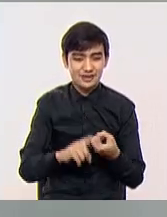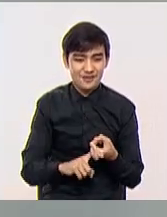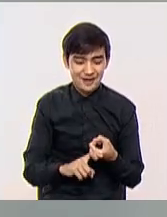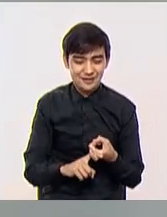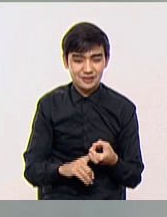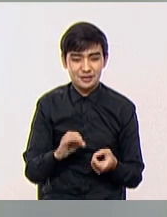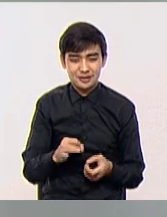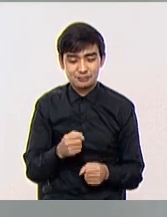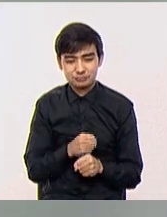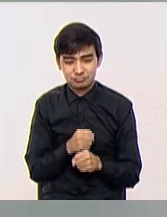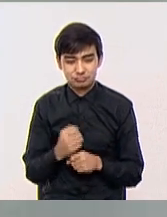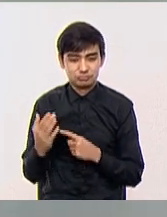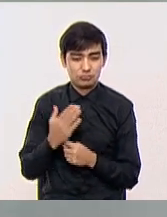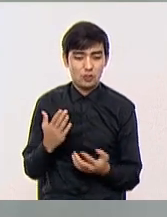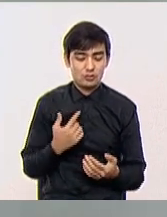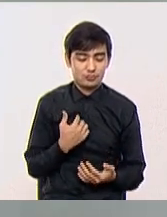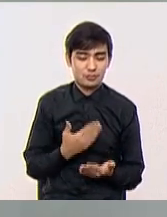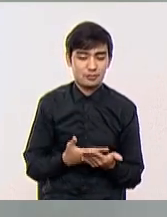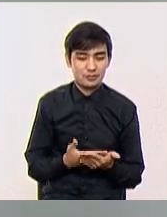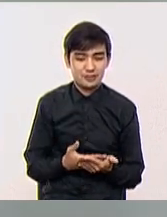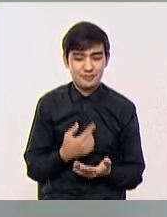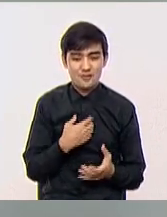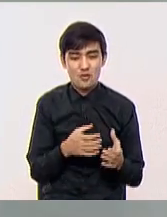талаптарына сәйкес әрекет етеді. Мысалы үшін